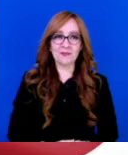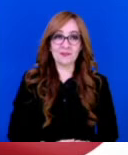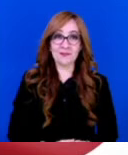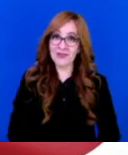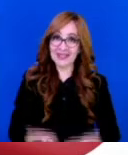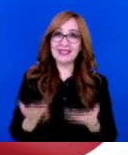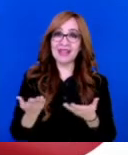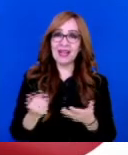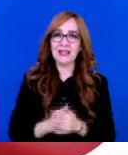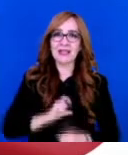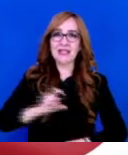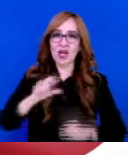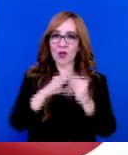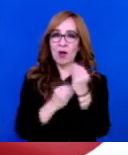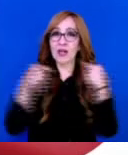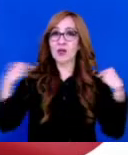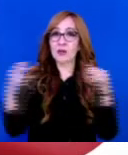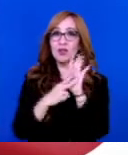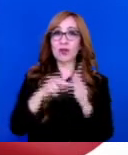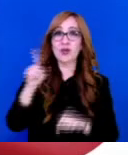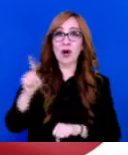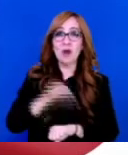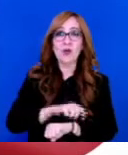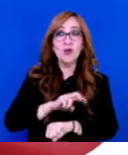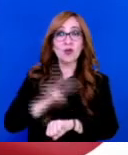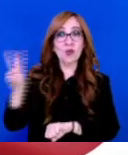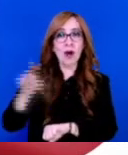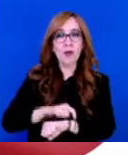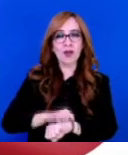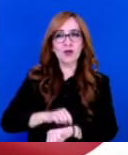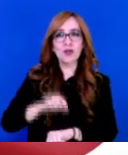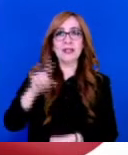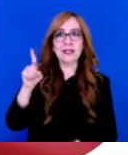Silakan Cawagub nomor urut 2 untuk langsung menjawab. 1 menit Bapak dihitung ketika Bapak berbicara.